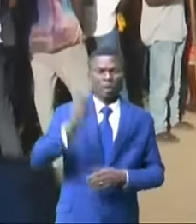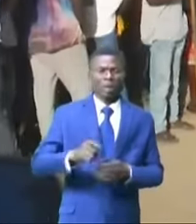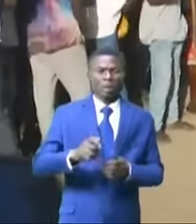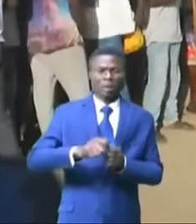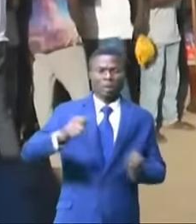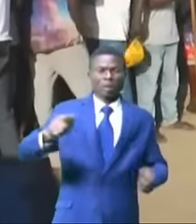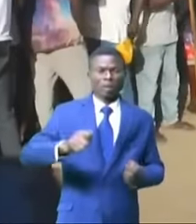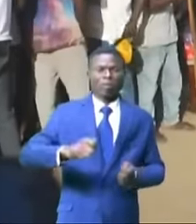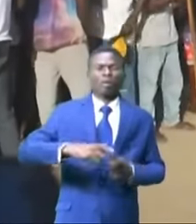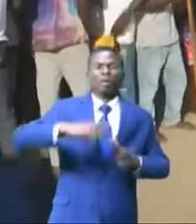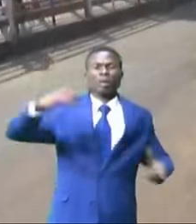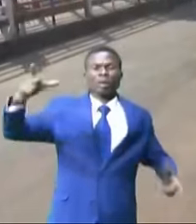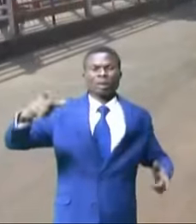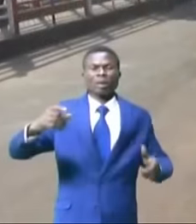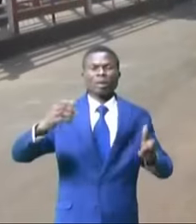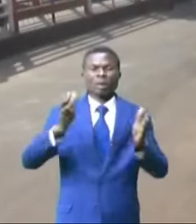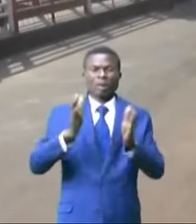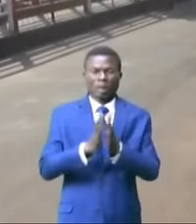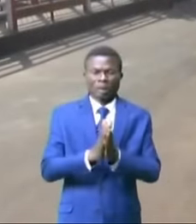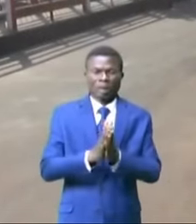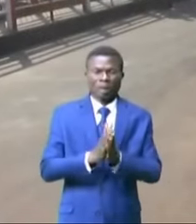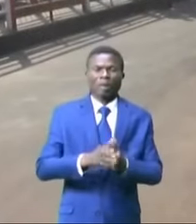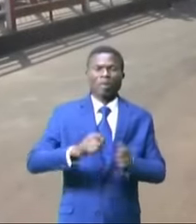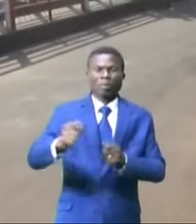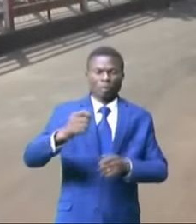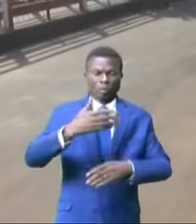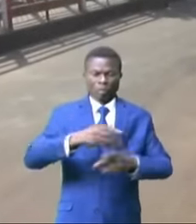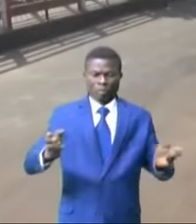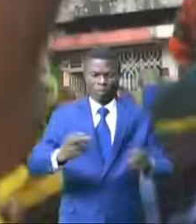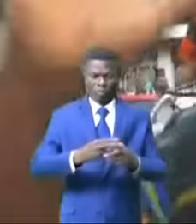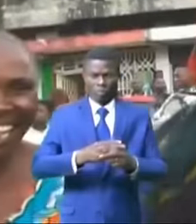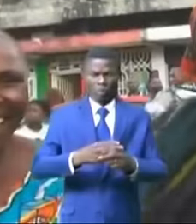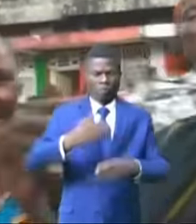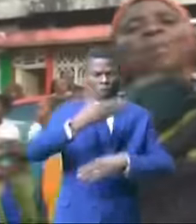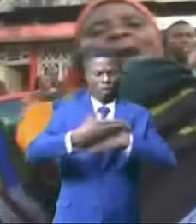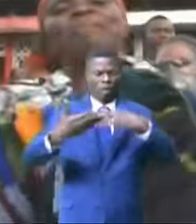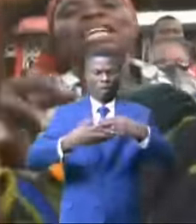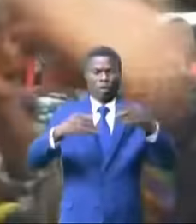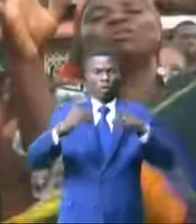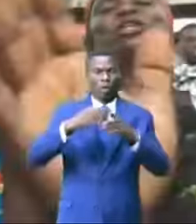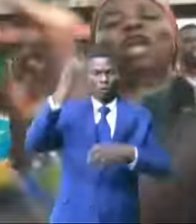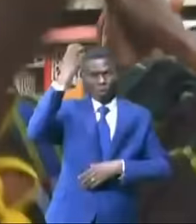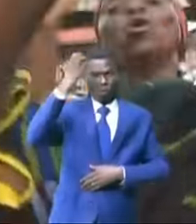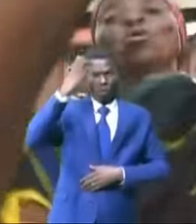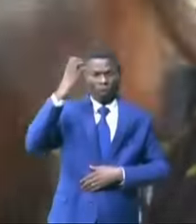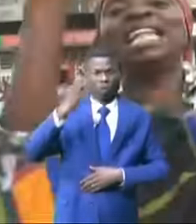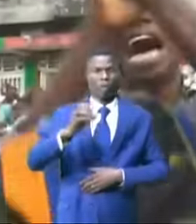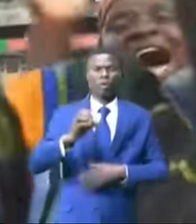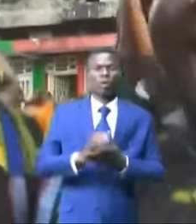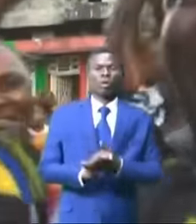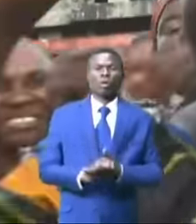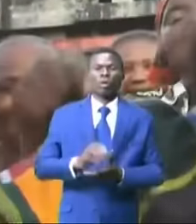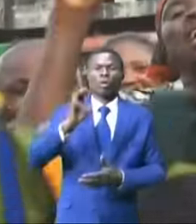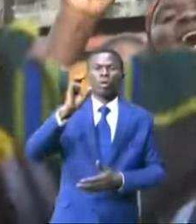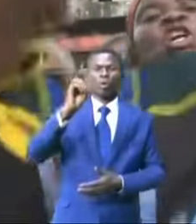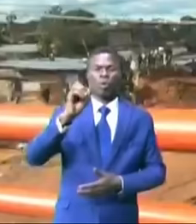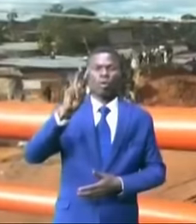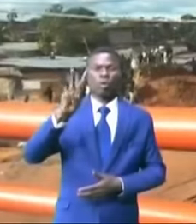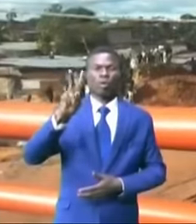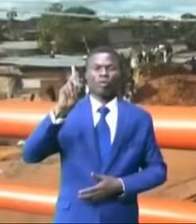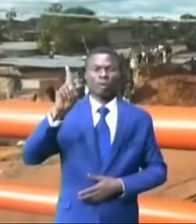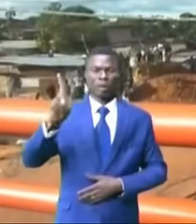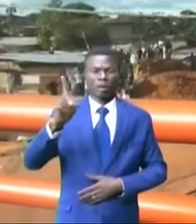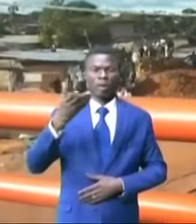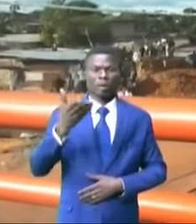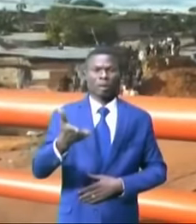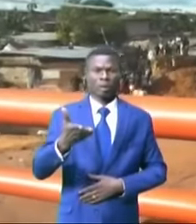et 10 mètres de largeur, construit dans les normes architecturales par l'Office de voiries et drainage,